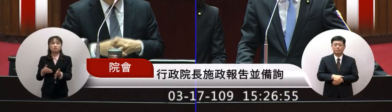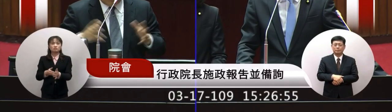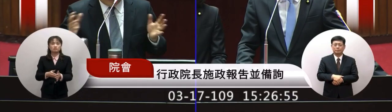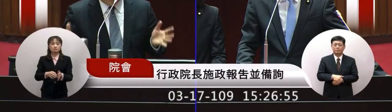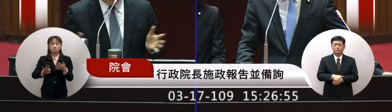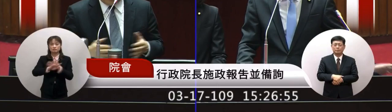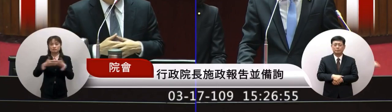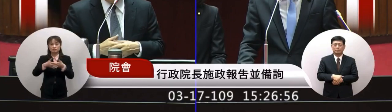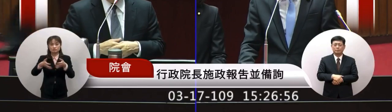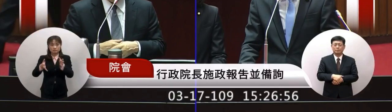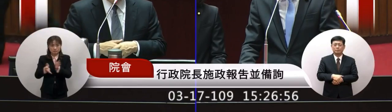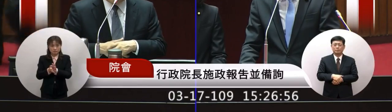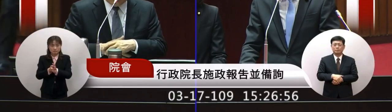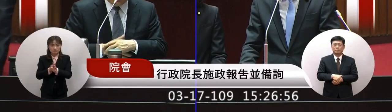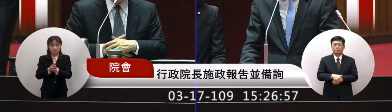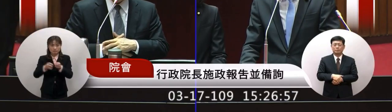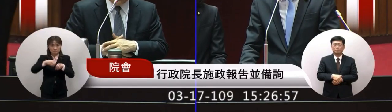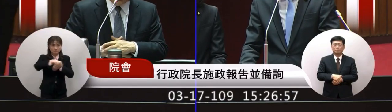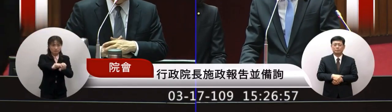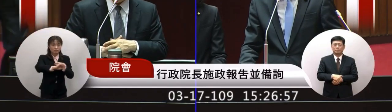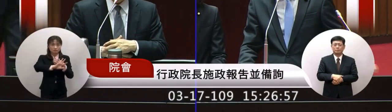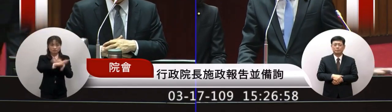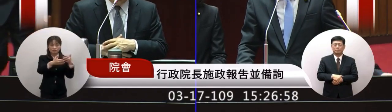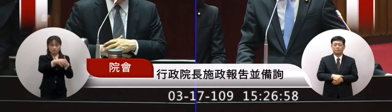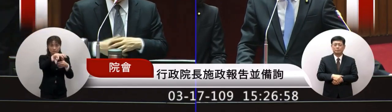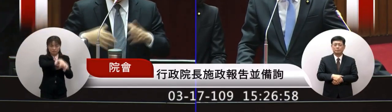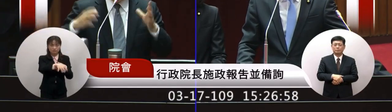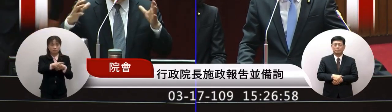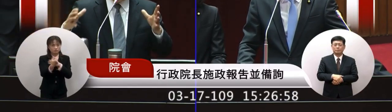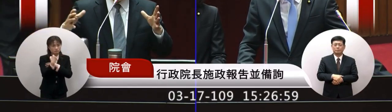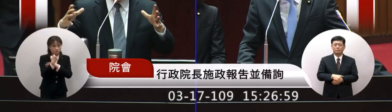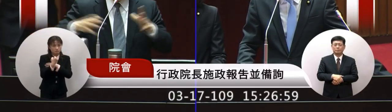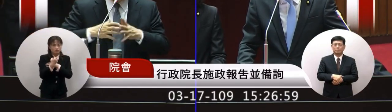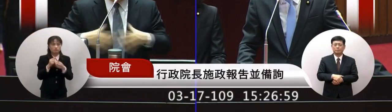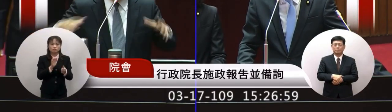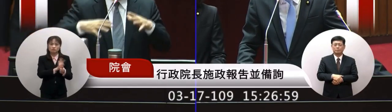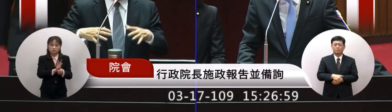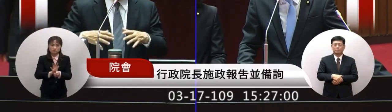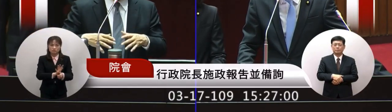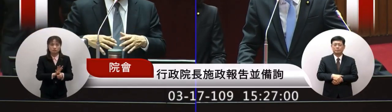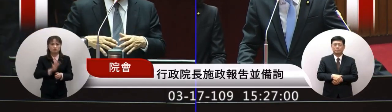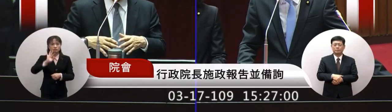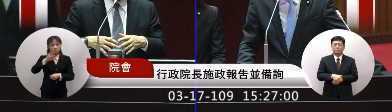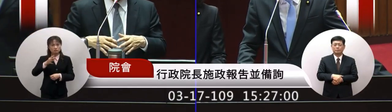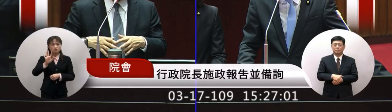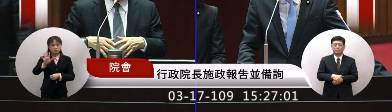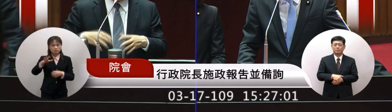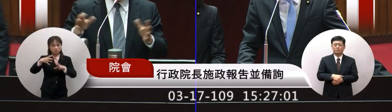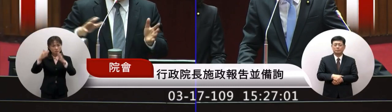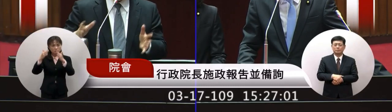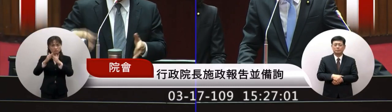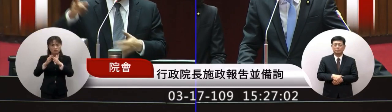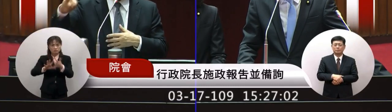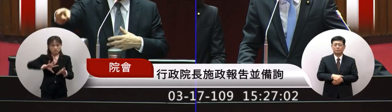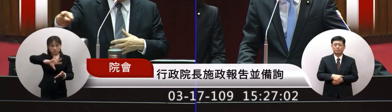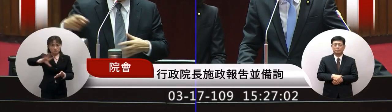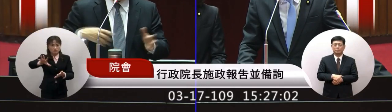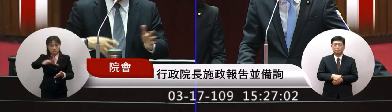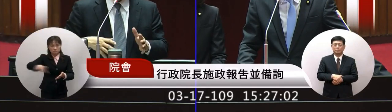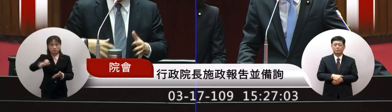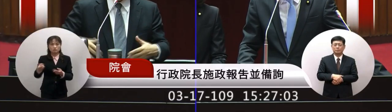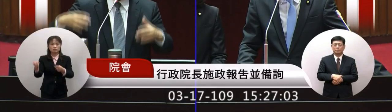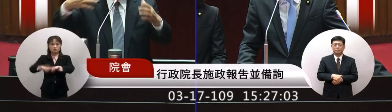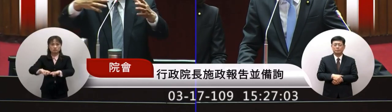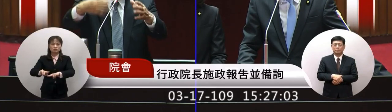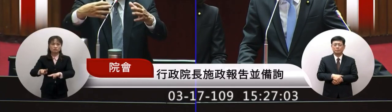在外管都尽力的协助。不过，很多国家它是整个封闭起来，它也不是对台湾